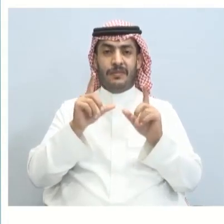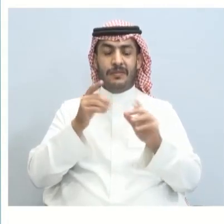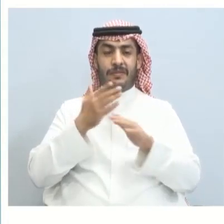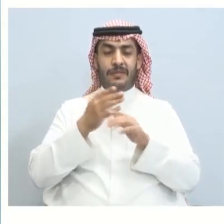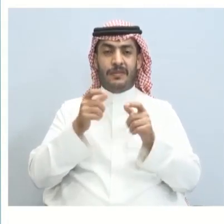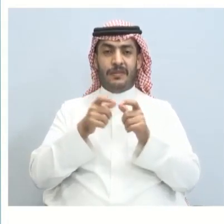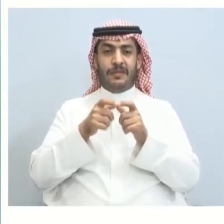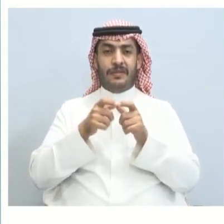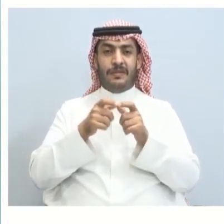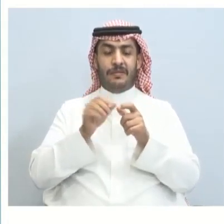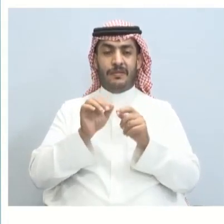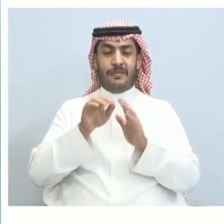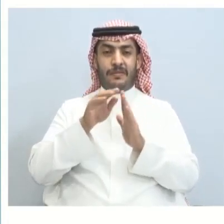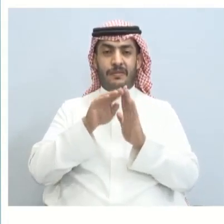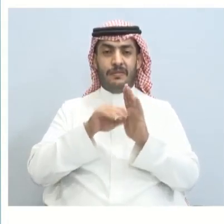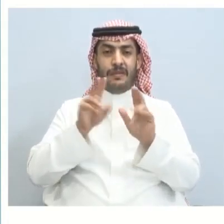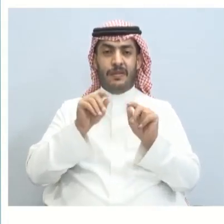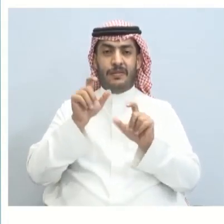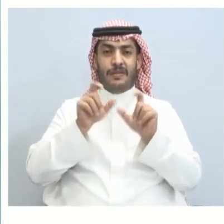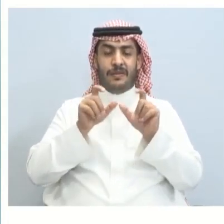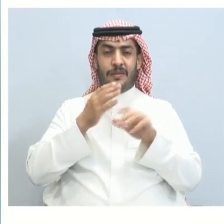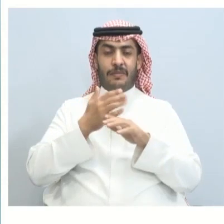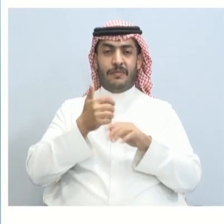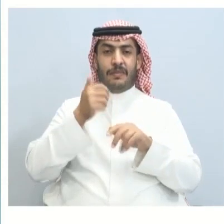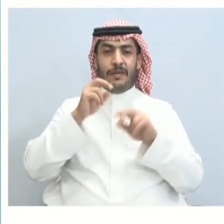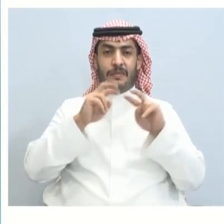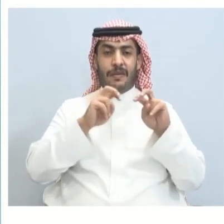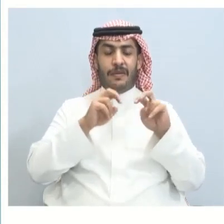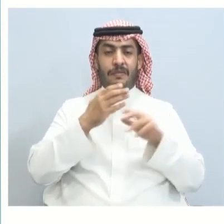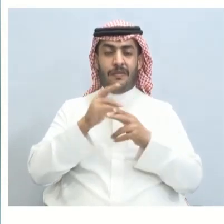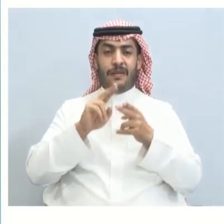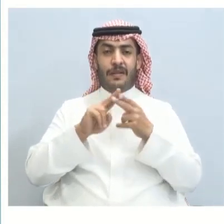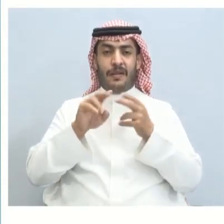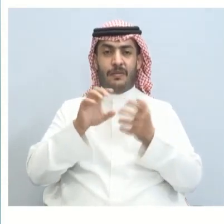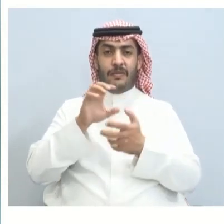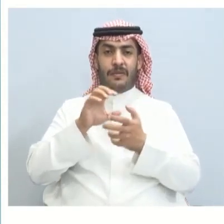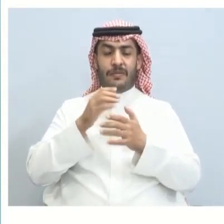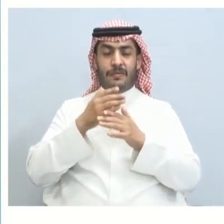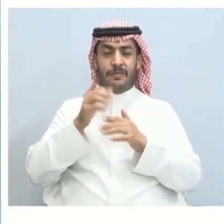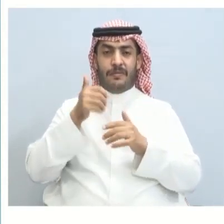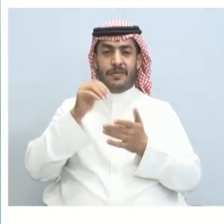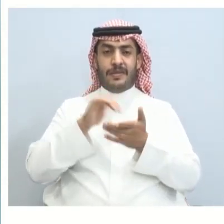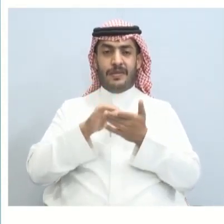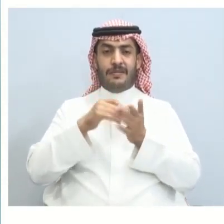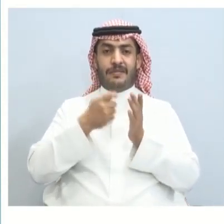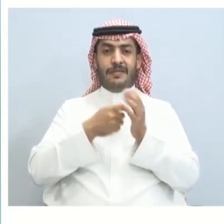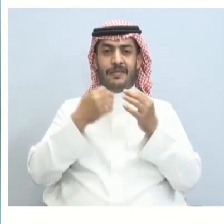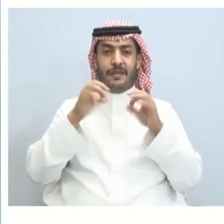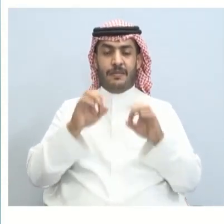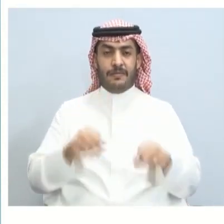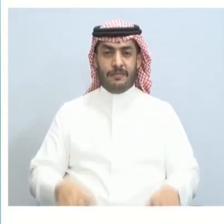الاجتماع قد يصدر عنه تكليف بعض الاشخاص بالتحقق بالبحث لحل المشكله وبالتالي السكرتير يدون